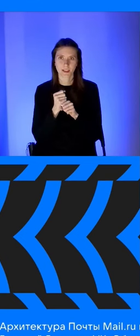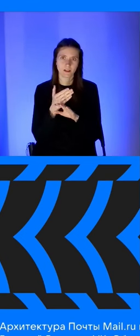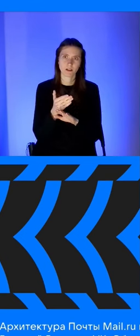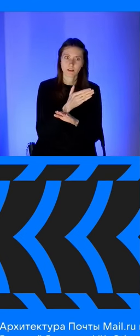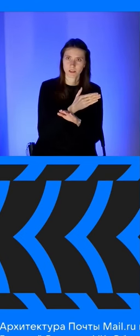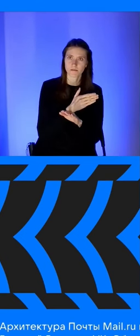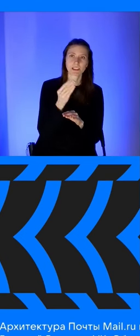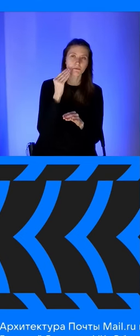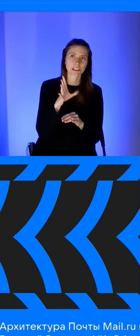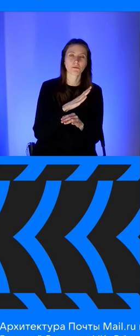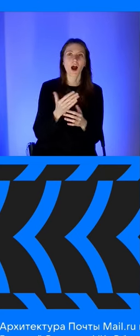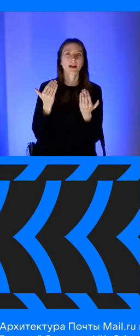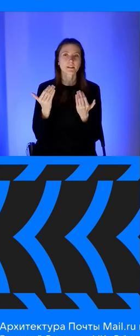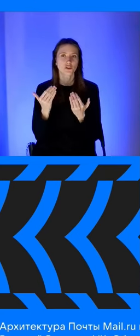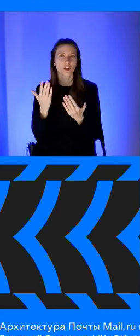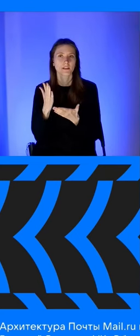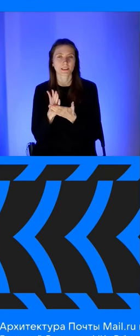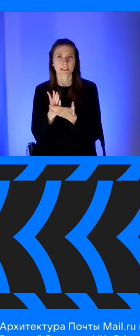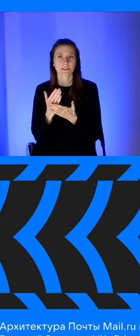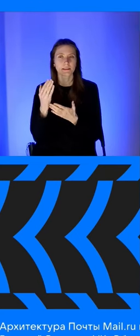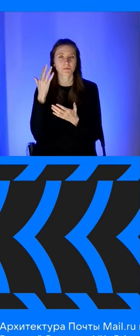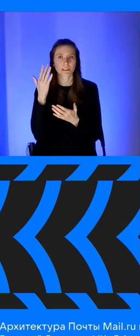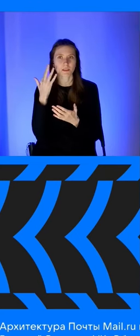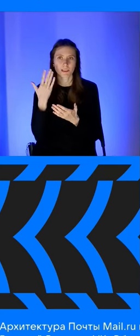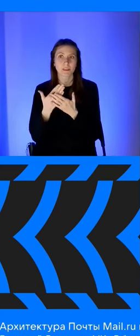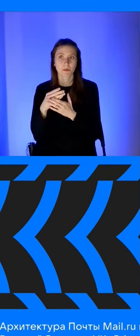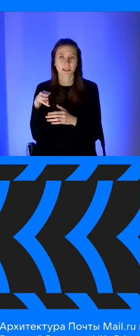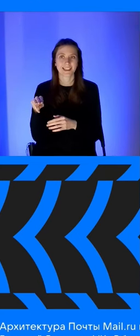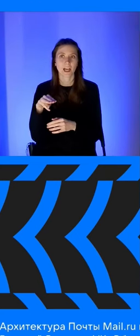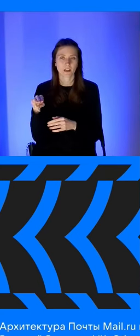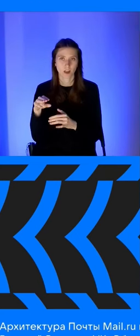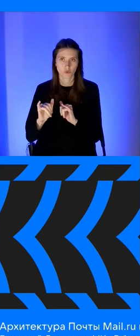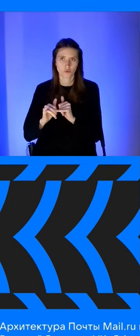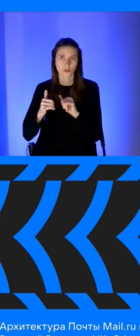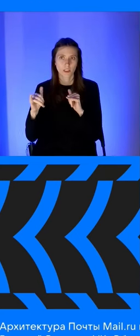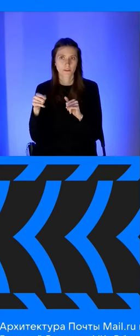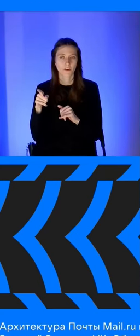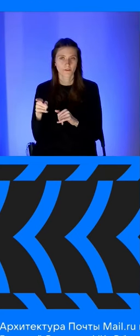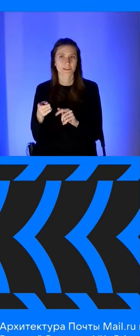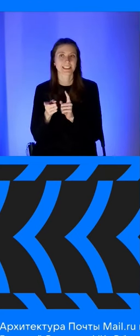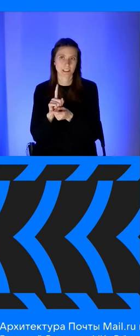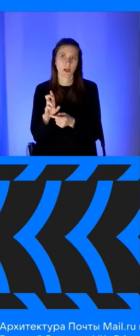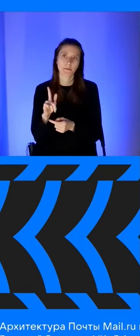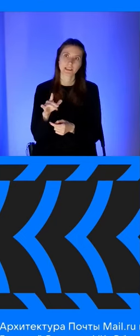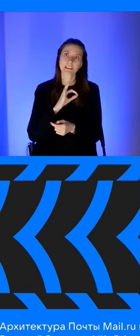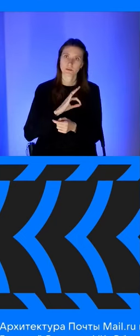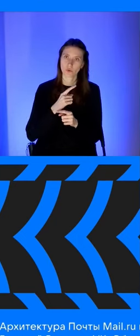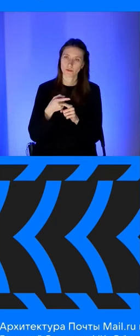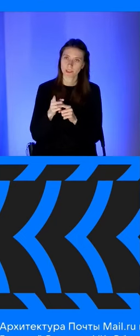бы сейчас, вот на текущем уровне, например, того же Тарантула развития было, стали бы его использовать или все равно